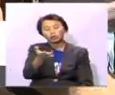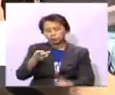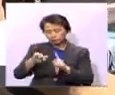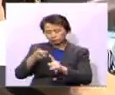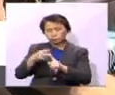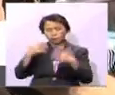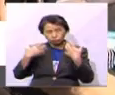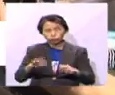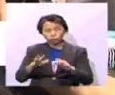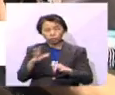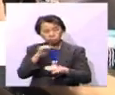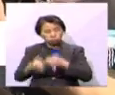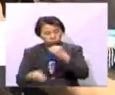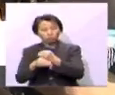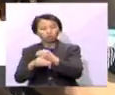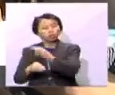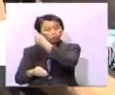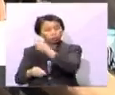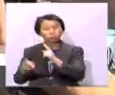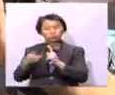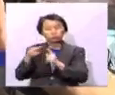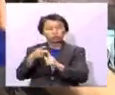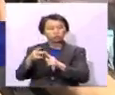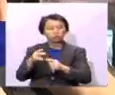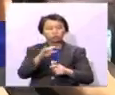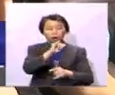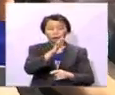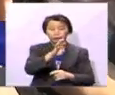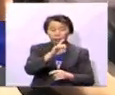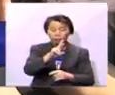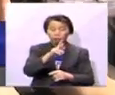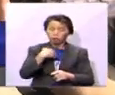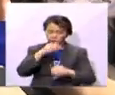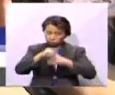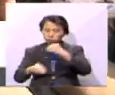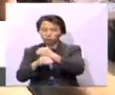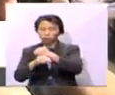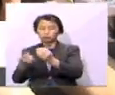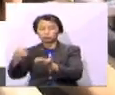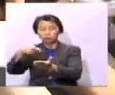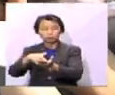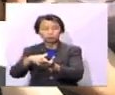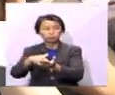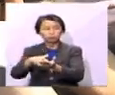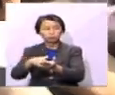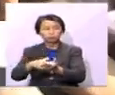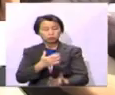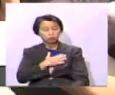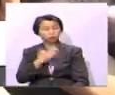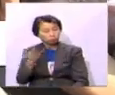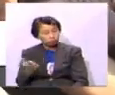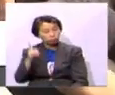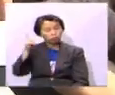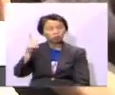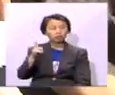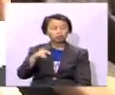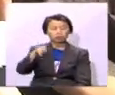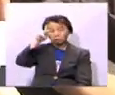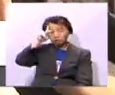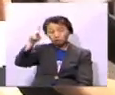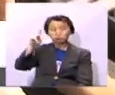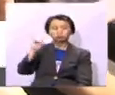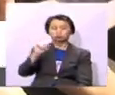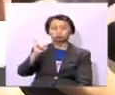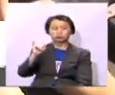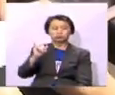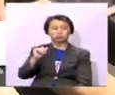dengan tambahan lagi, dia bukan setakat IBR, dia ada tambah lagi komitmen dia. Negeri Kelantan